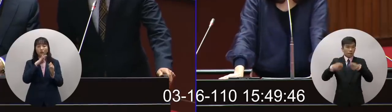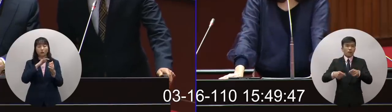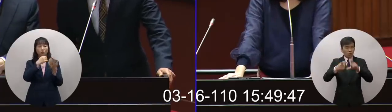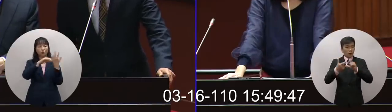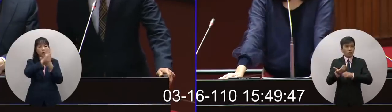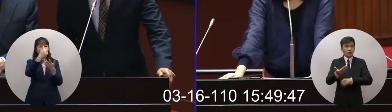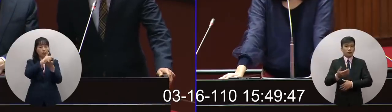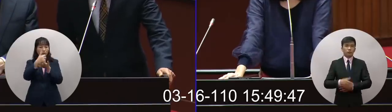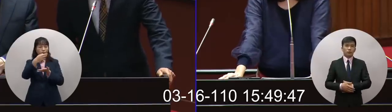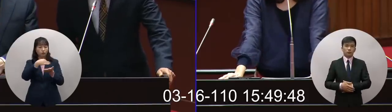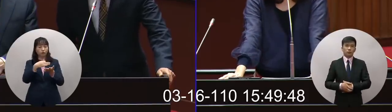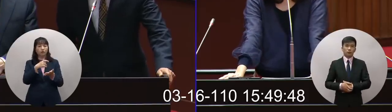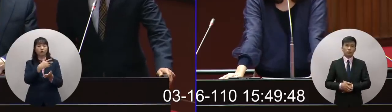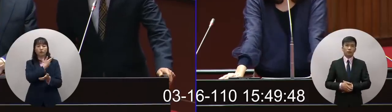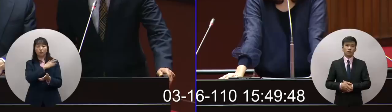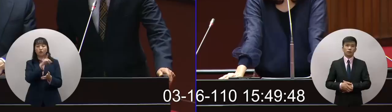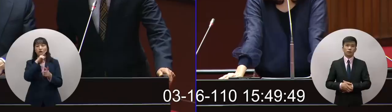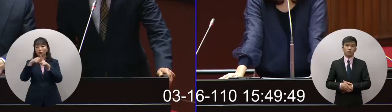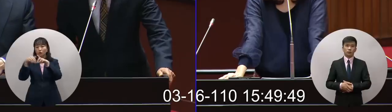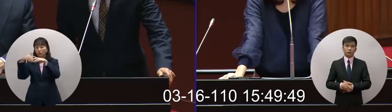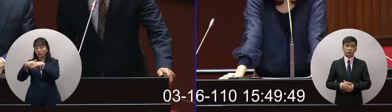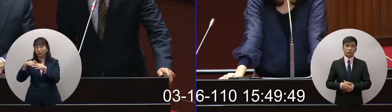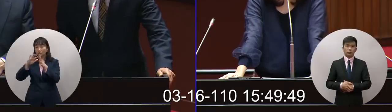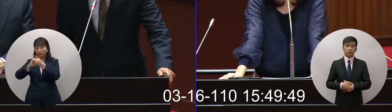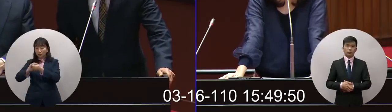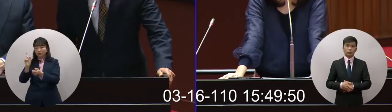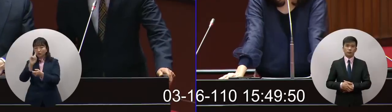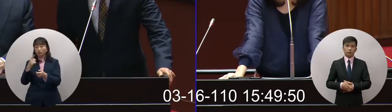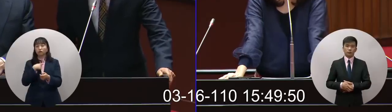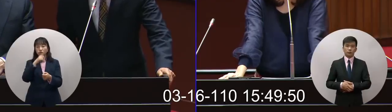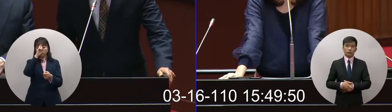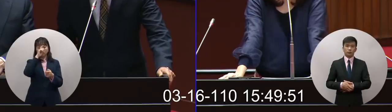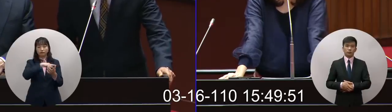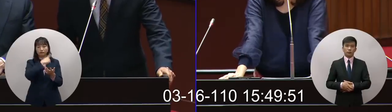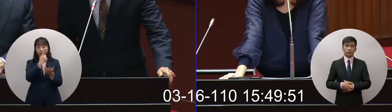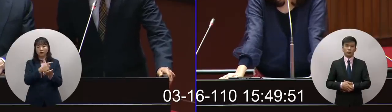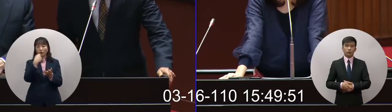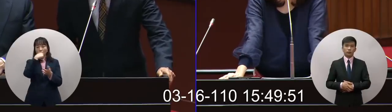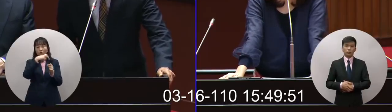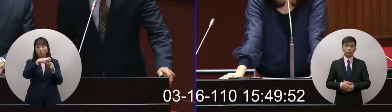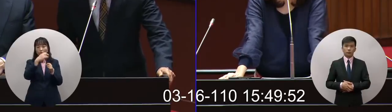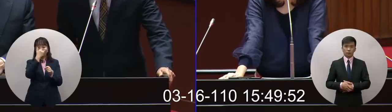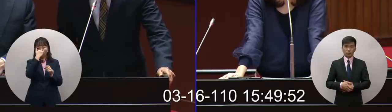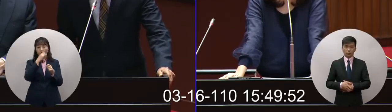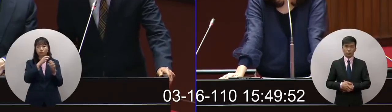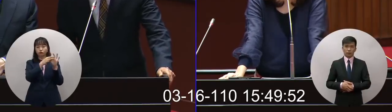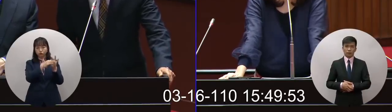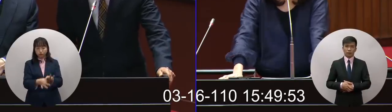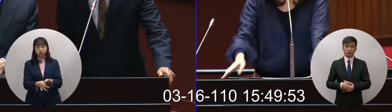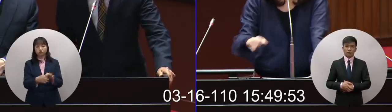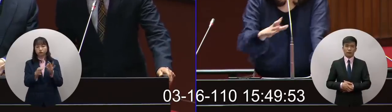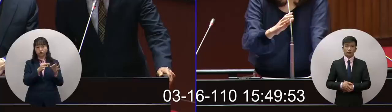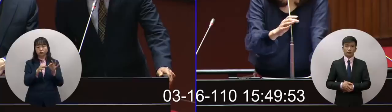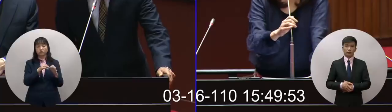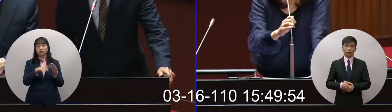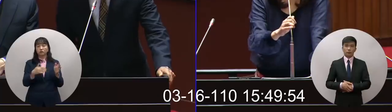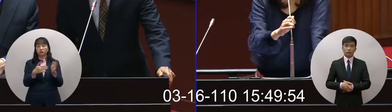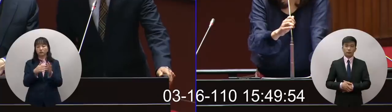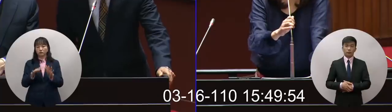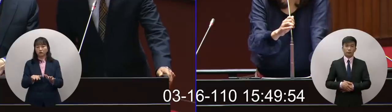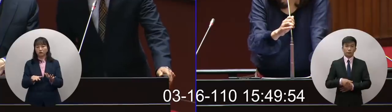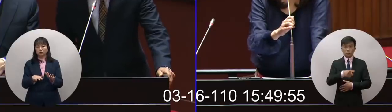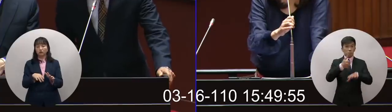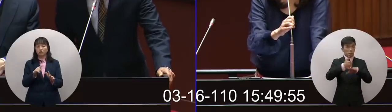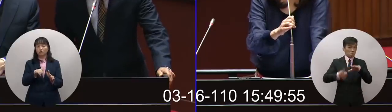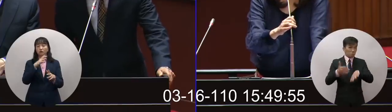啦。 所以我觉得不管是公投最后结果怎么样，我们还是希望整个台湾的养猪产业永续经营，更何况现在 所以你也不